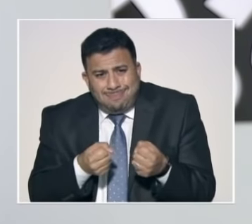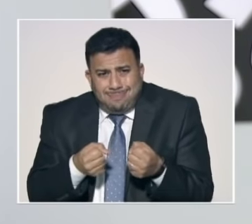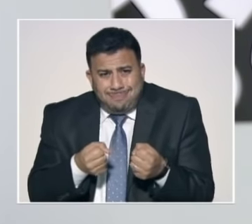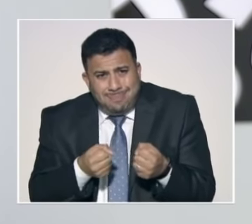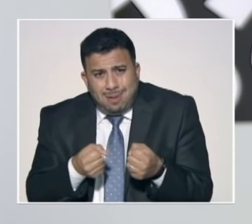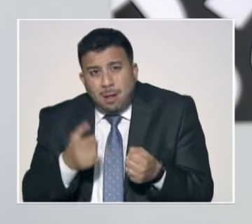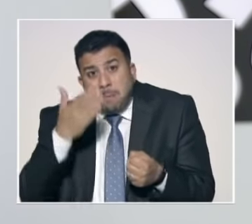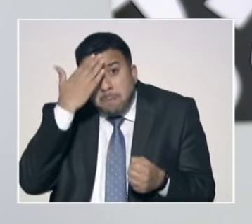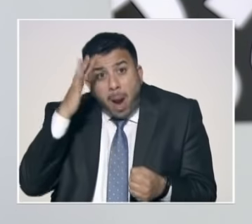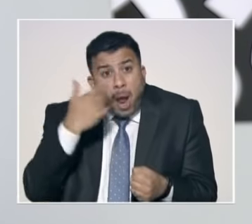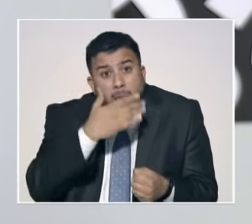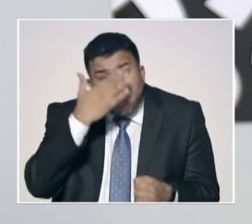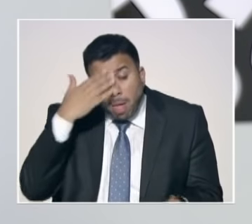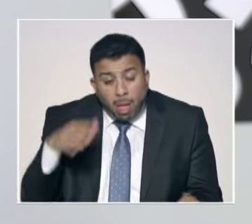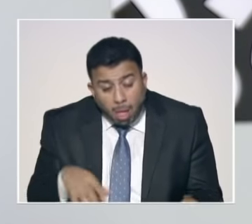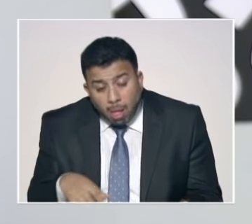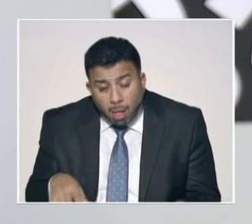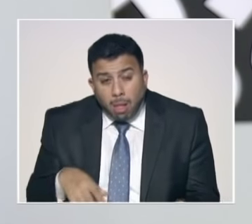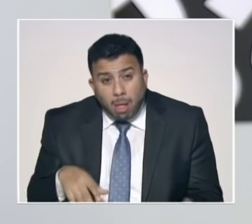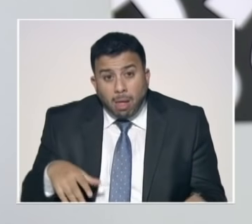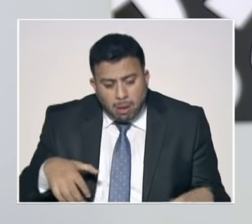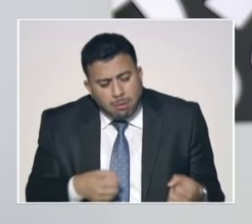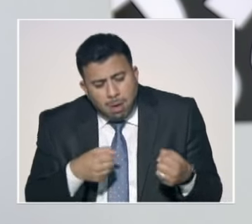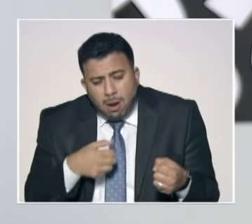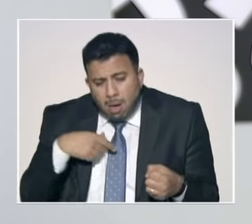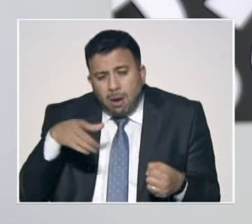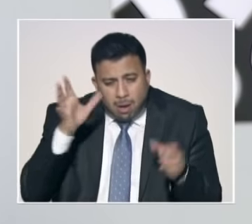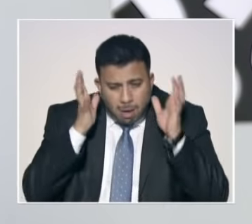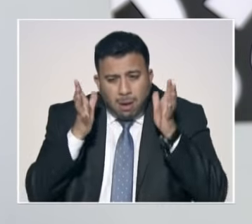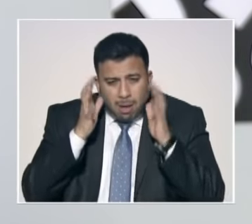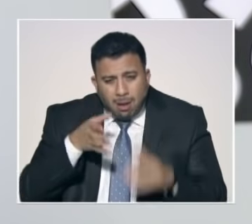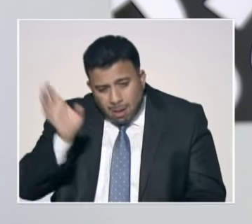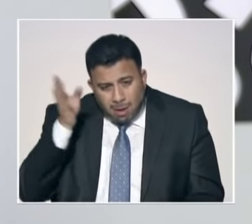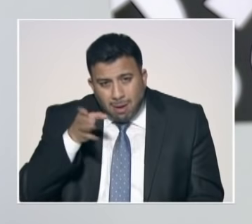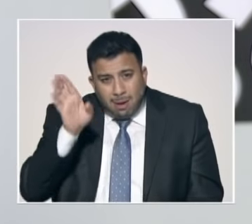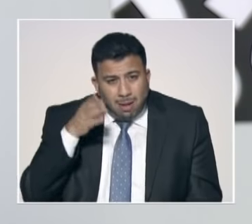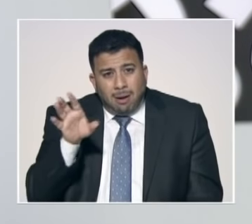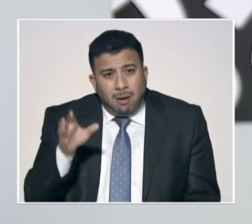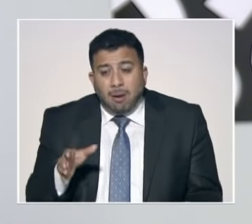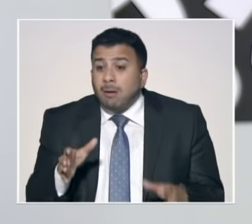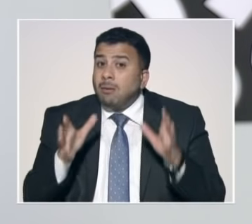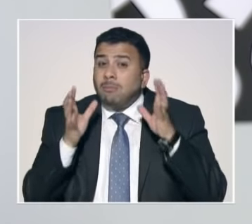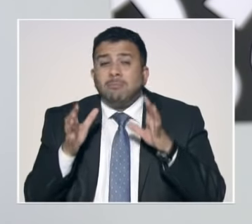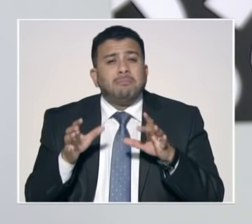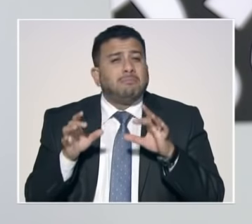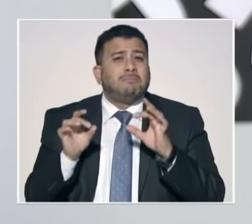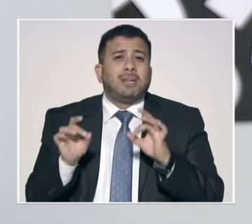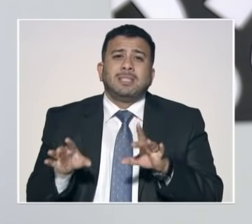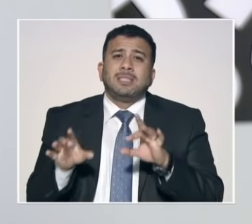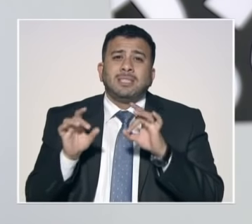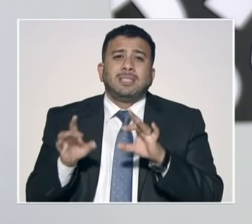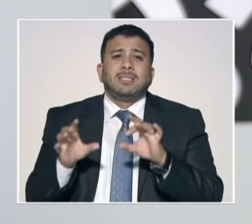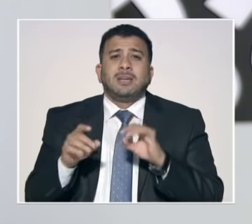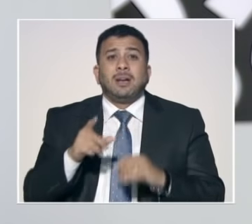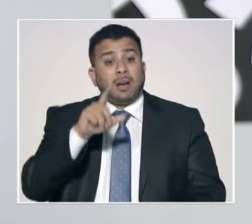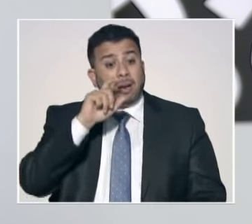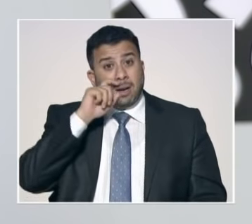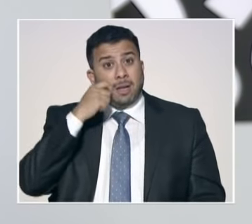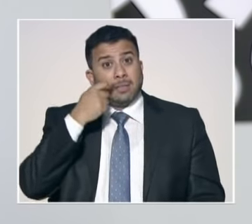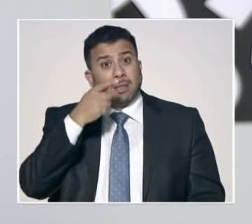الصف وهو مريض، ما كان يترك صلاة الجماعة. ولذلك على الرجال أن يتقوا الله وأن يخافوا الله وأن